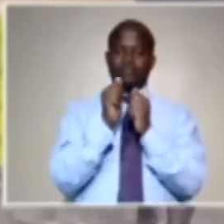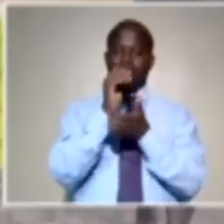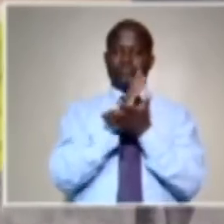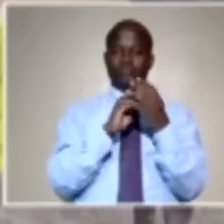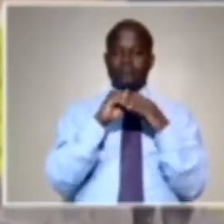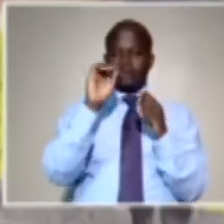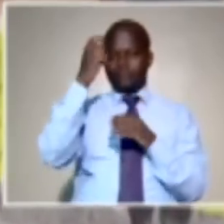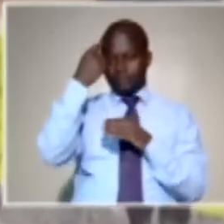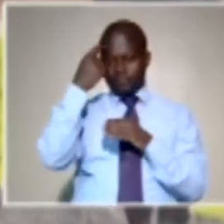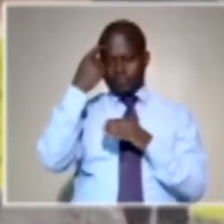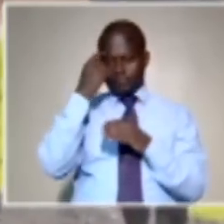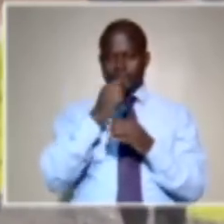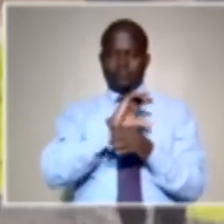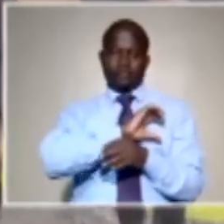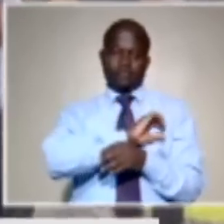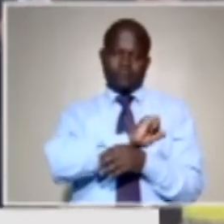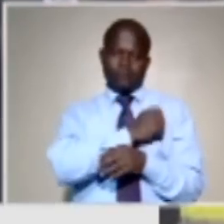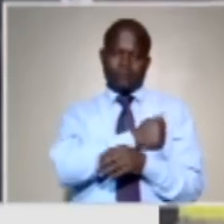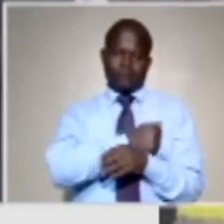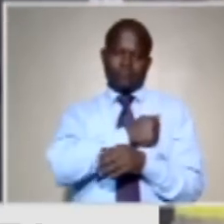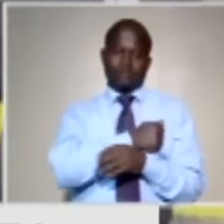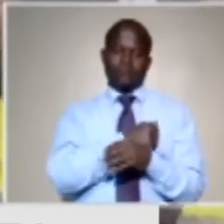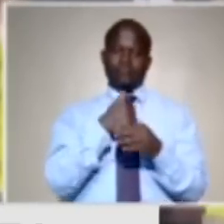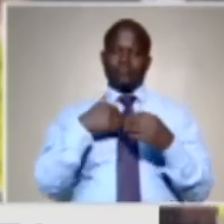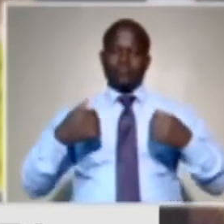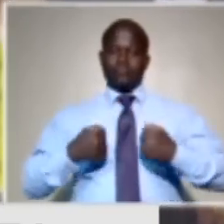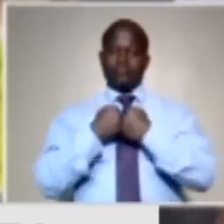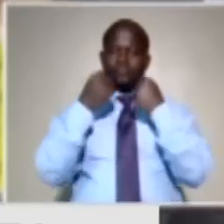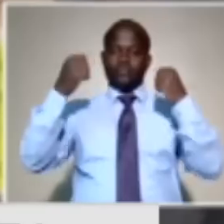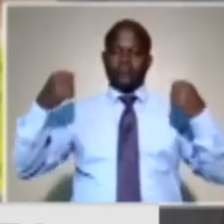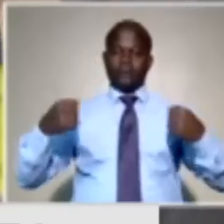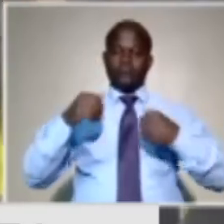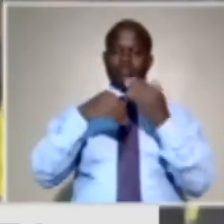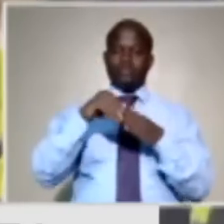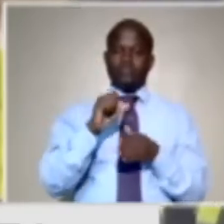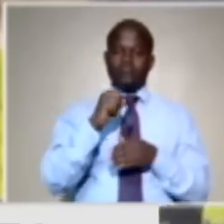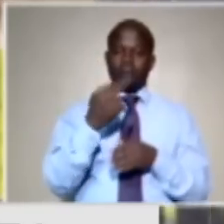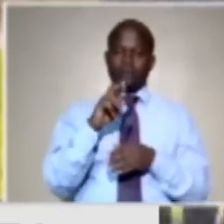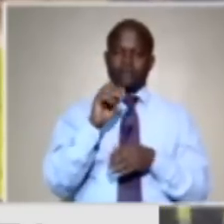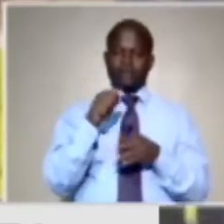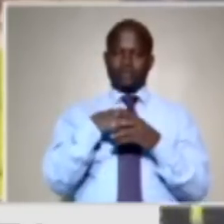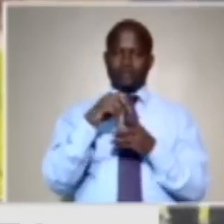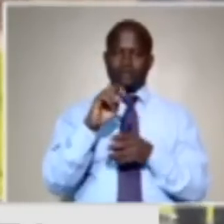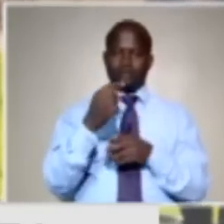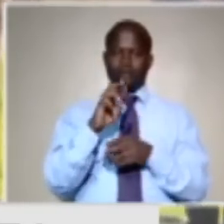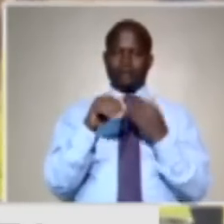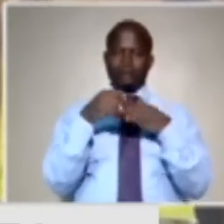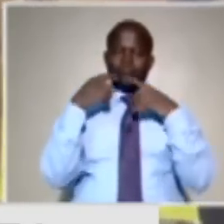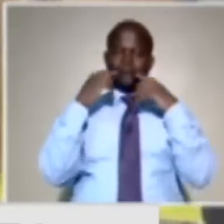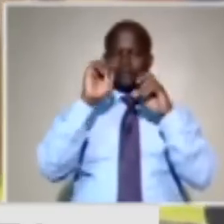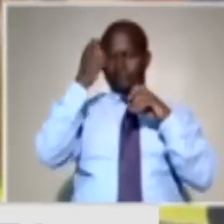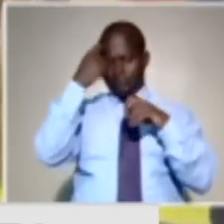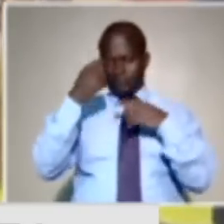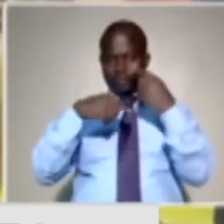bagize guverinoma bahumurije abagizweho ingaruka n'ibiza mu murenge wa Shyira na Rugera mu karere ka Nyabihu ababwira kandi ko guverinoma